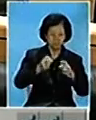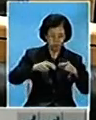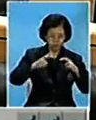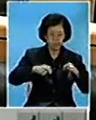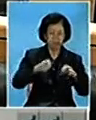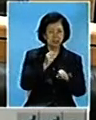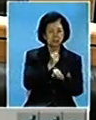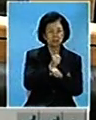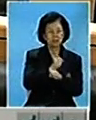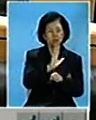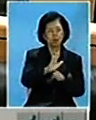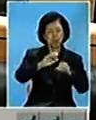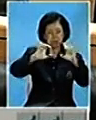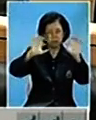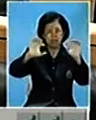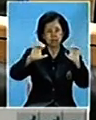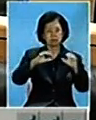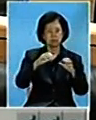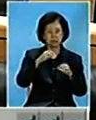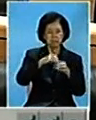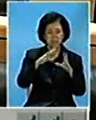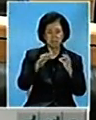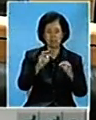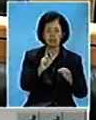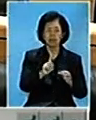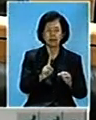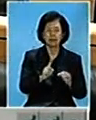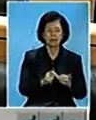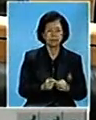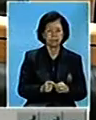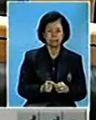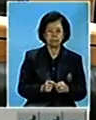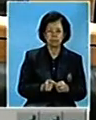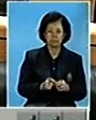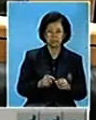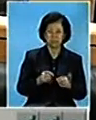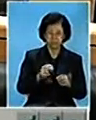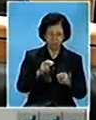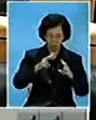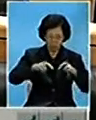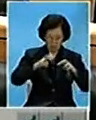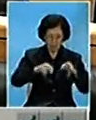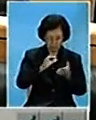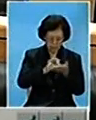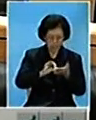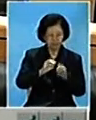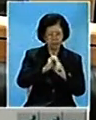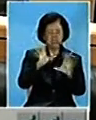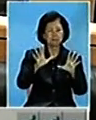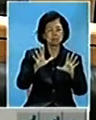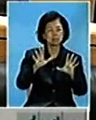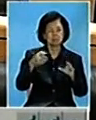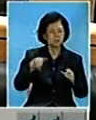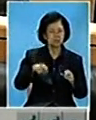การกระทำของรัฐบาลในประเด็นใดได้บ้างซึ่งในงานวิจัยท่านก็เขียนไว้ชัดครับว่าศาลจะไม่ค่